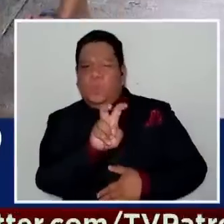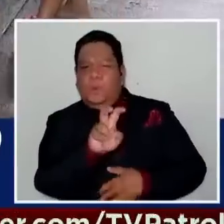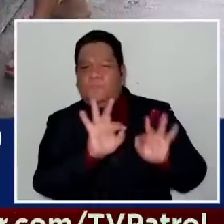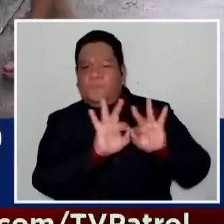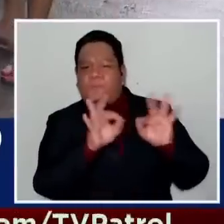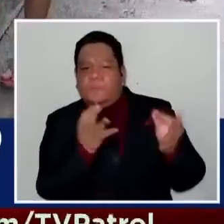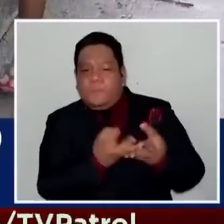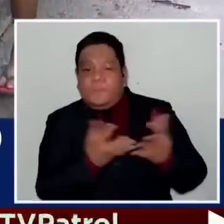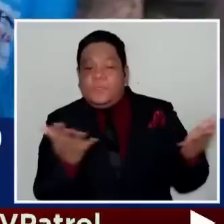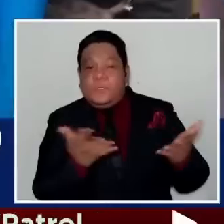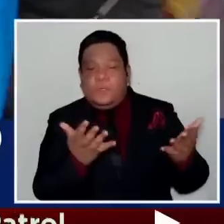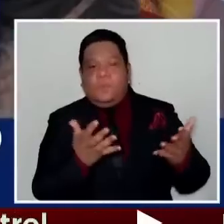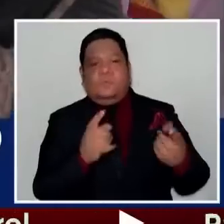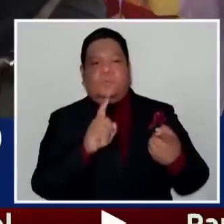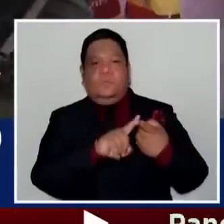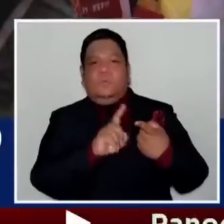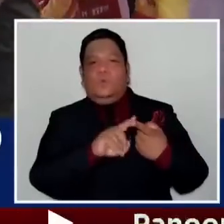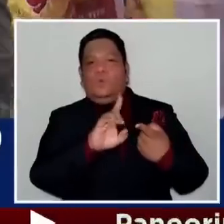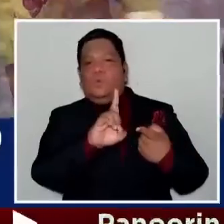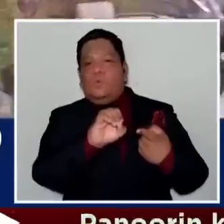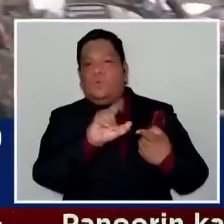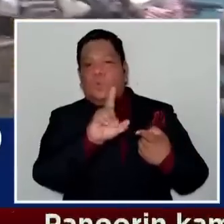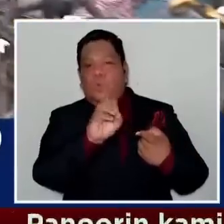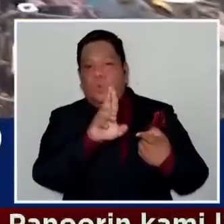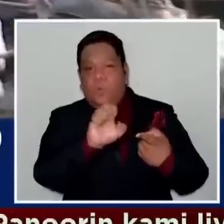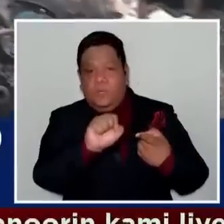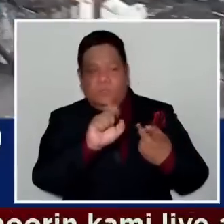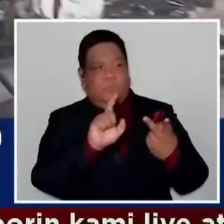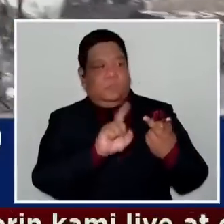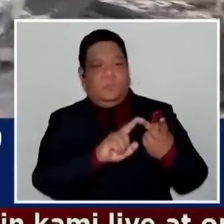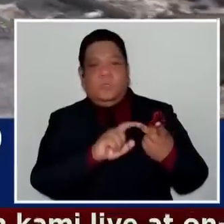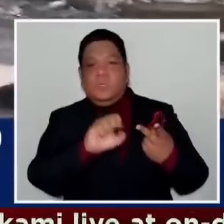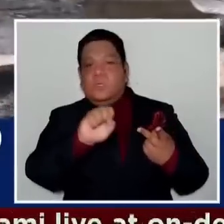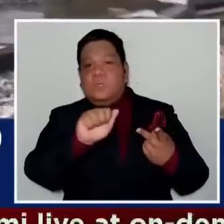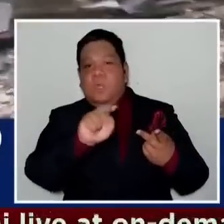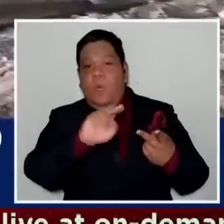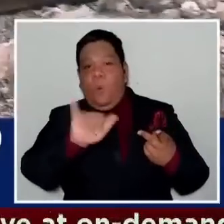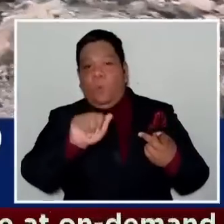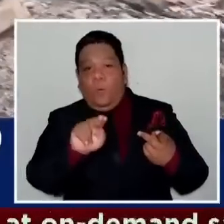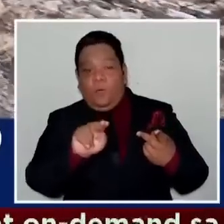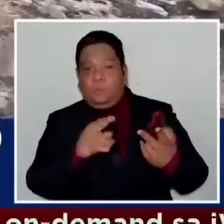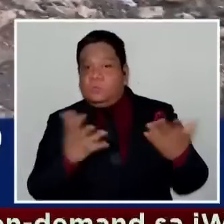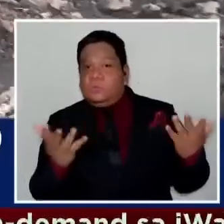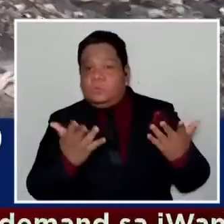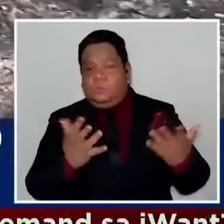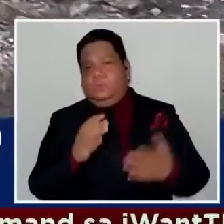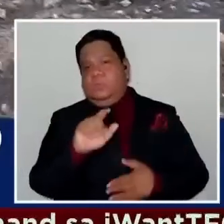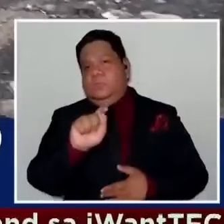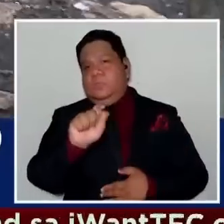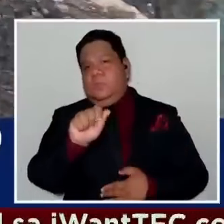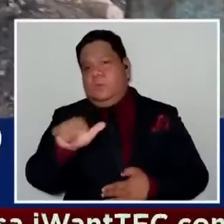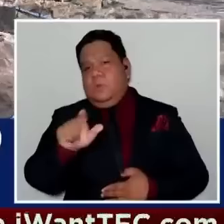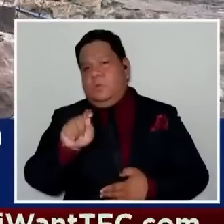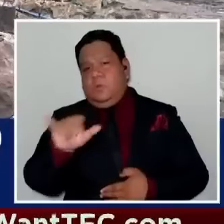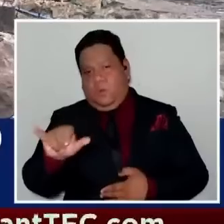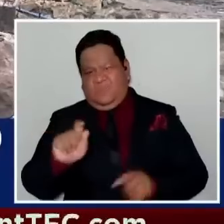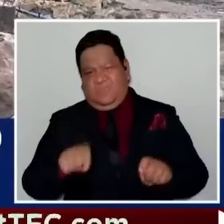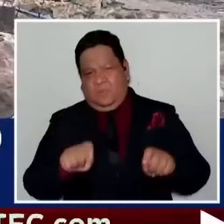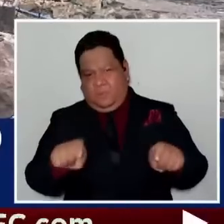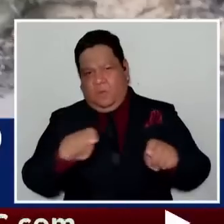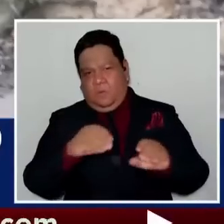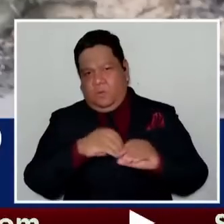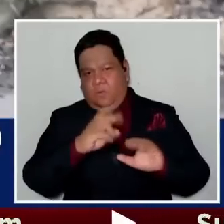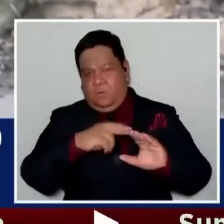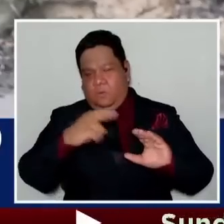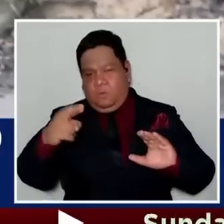Dolores at Barangay San Juan sa Taytay, Rizal, kung saan 6 ang namatay sa sunog noong April 19.